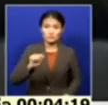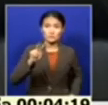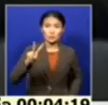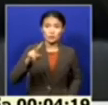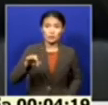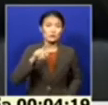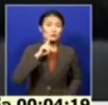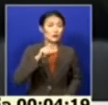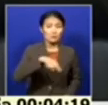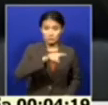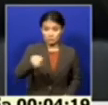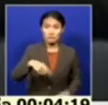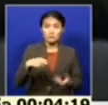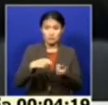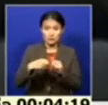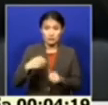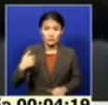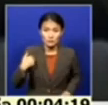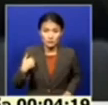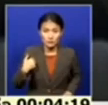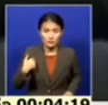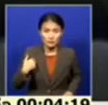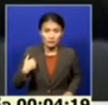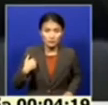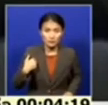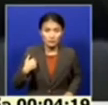ว่าแล้วถ้าเป็นเช่นนี้นะ